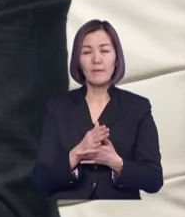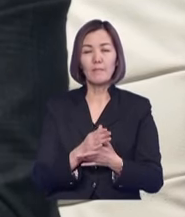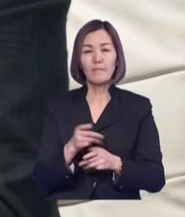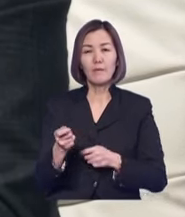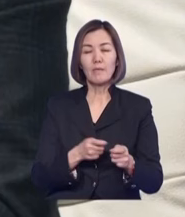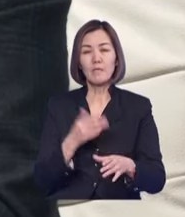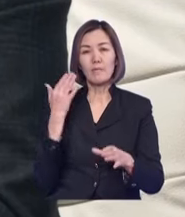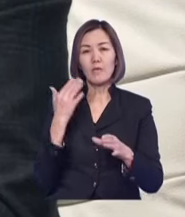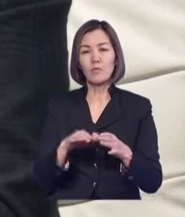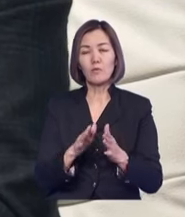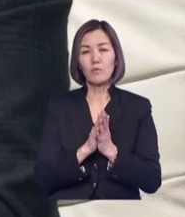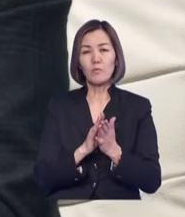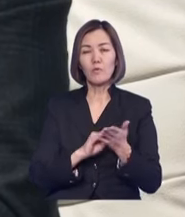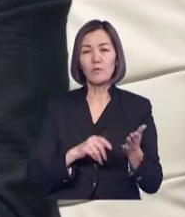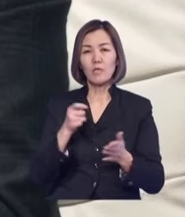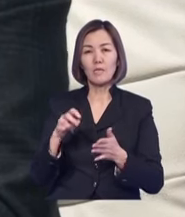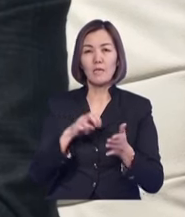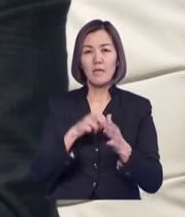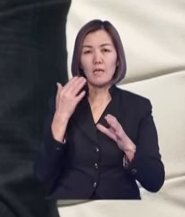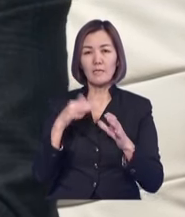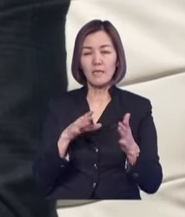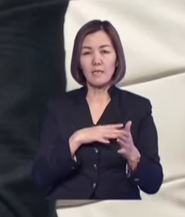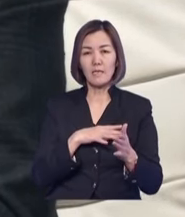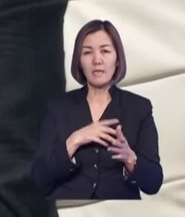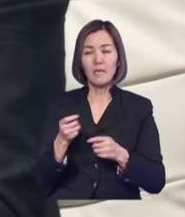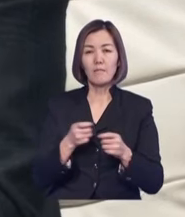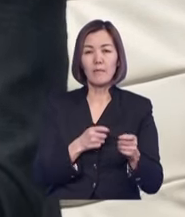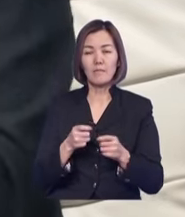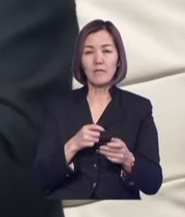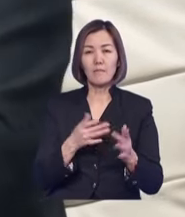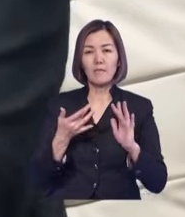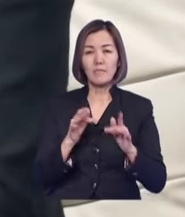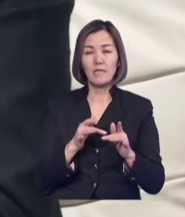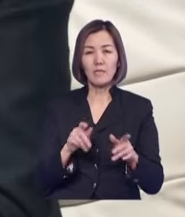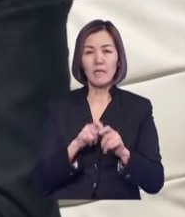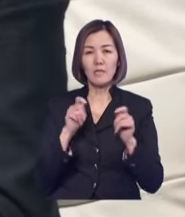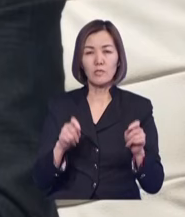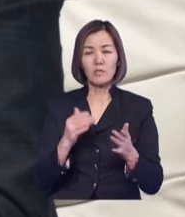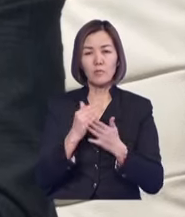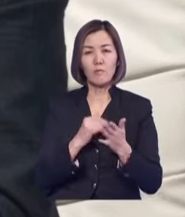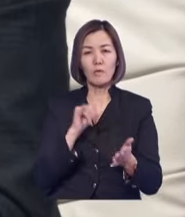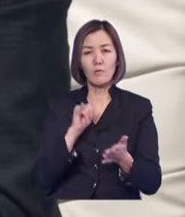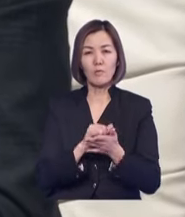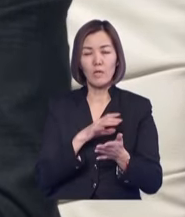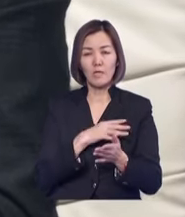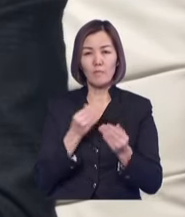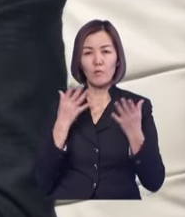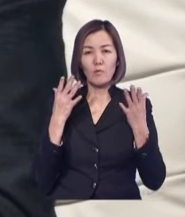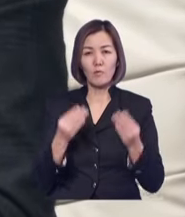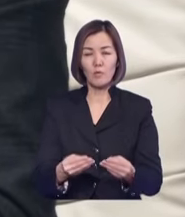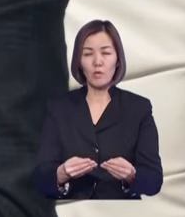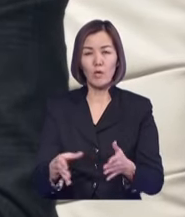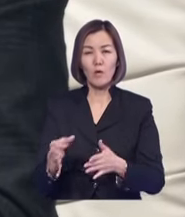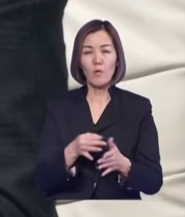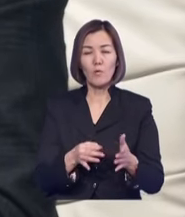басқармаға жолданатын өтініштер хаттар азайды. Басқарманың сайтына бағдарлама ашық түрде орнатылды. Бүгінгі күнге